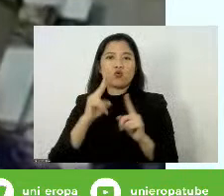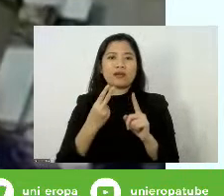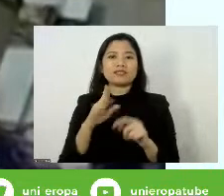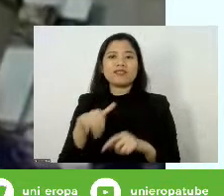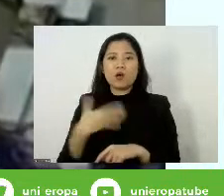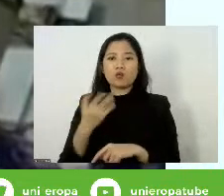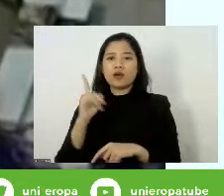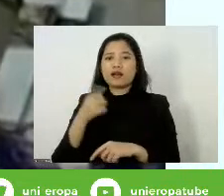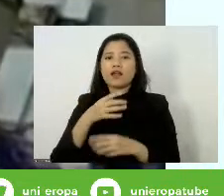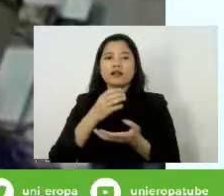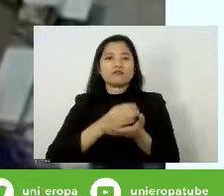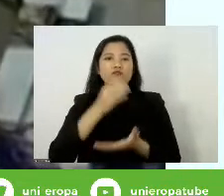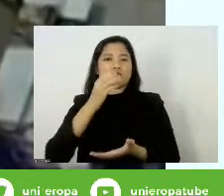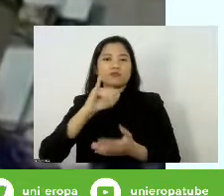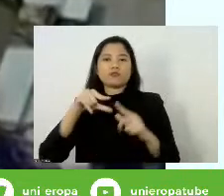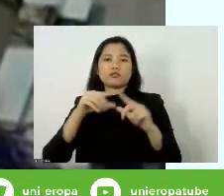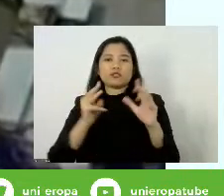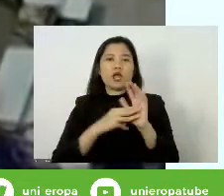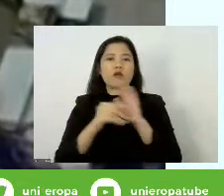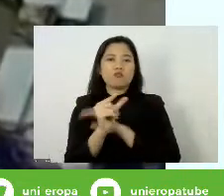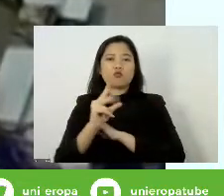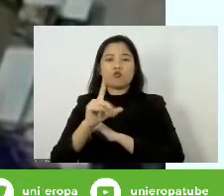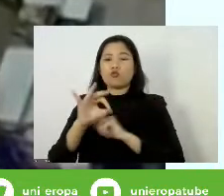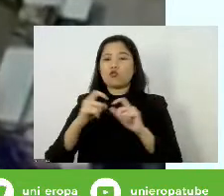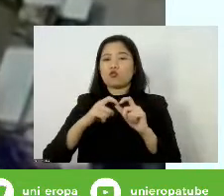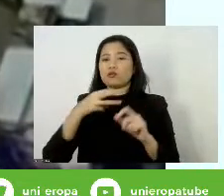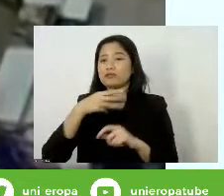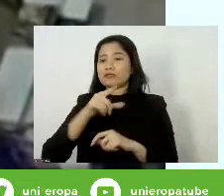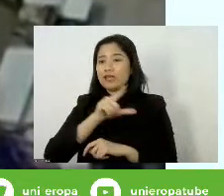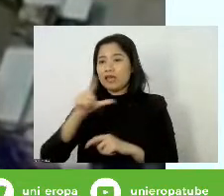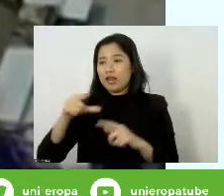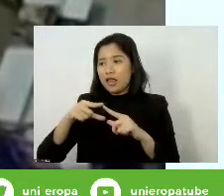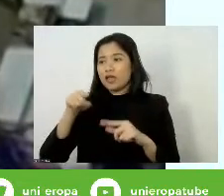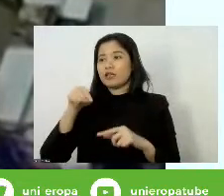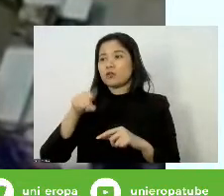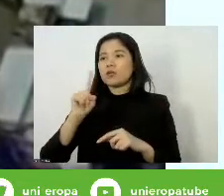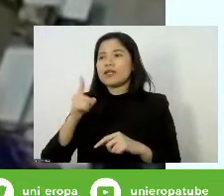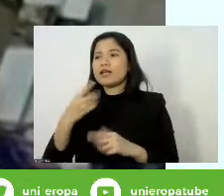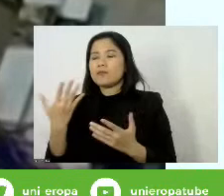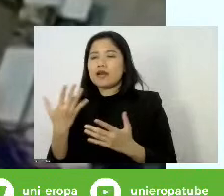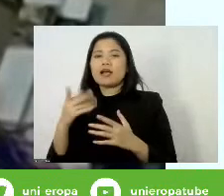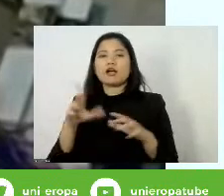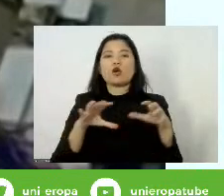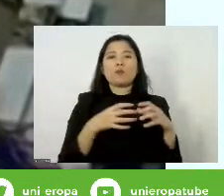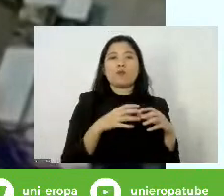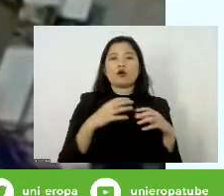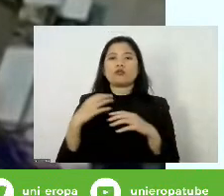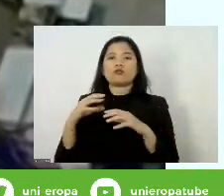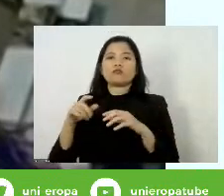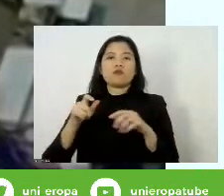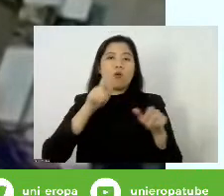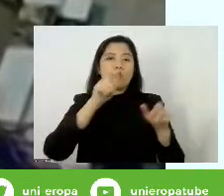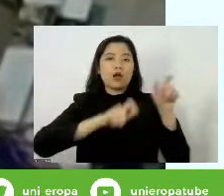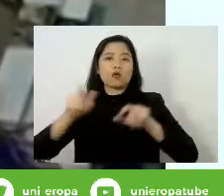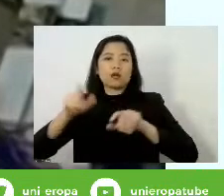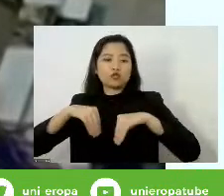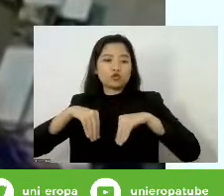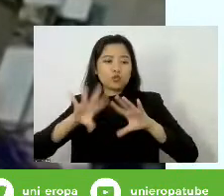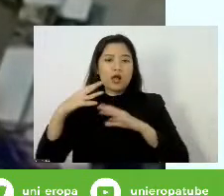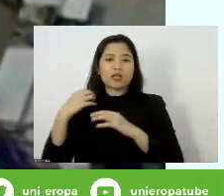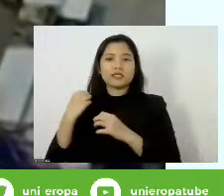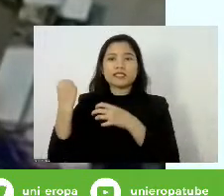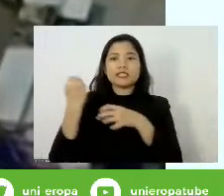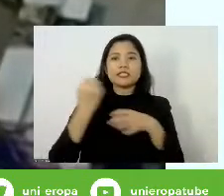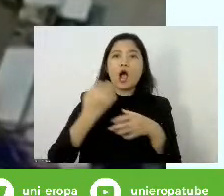rosella jamur rosella ini dari kelompok apa jamu gendong di Sragen mereka membuat rosella celup